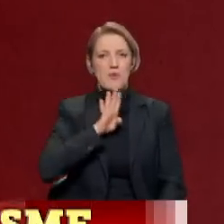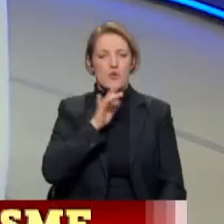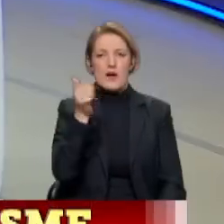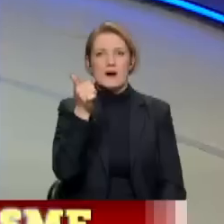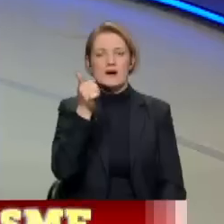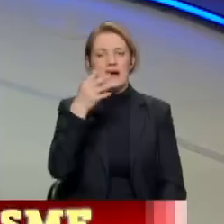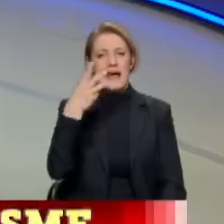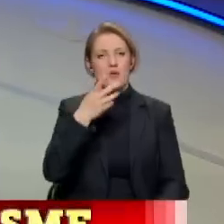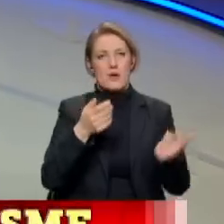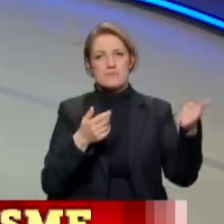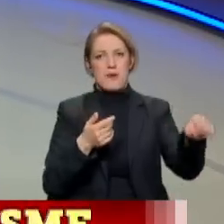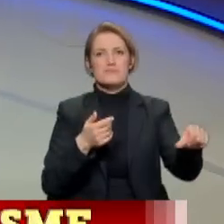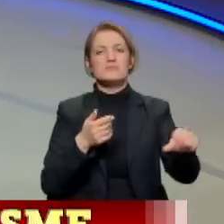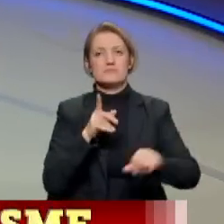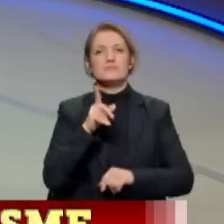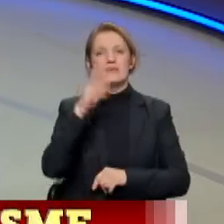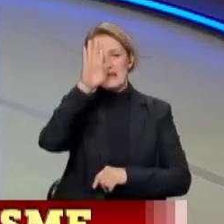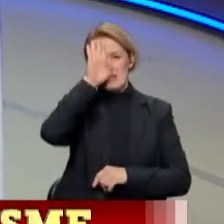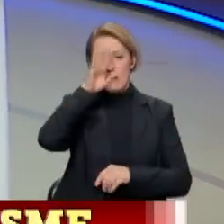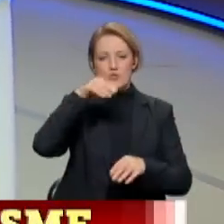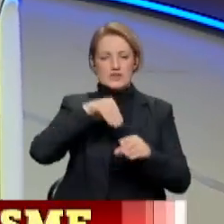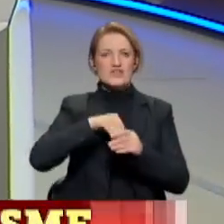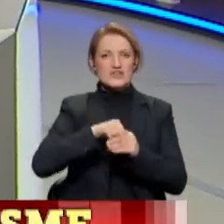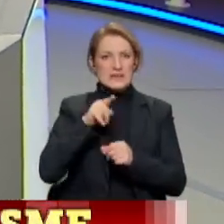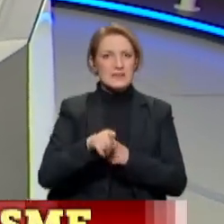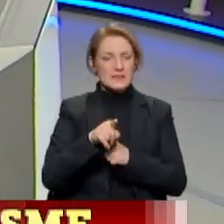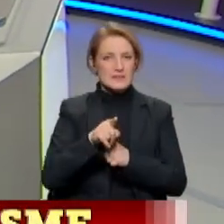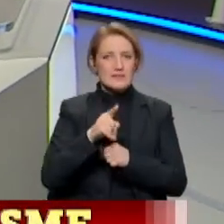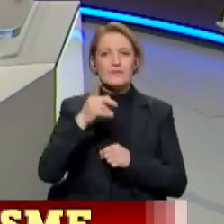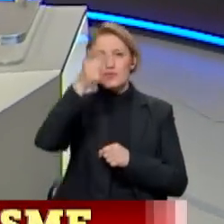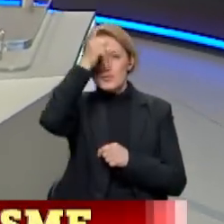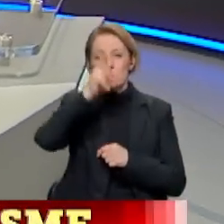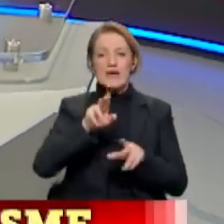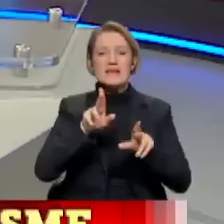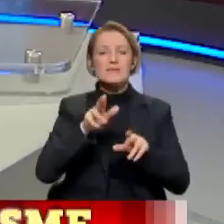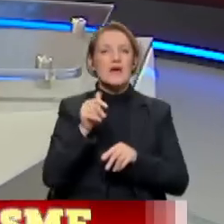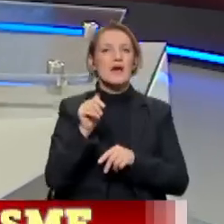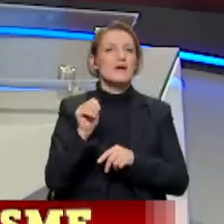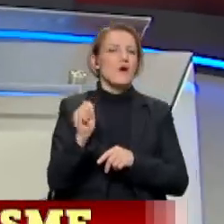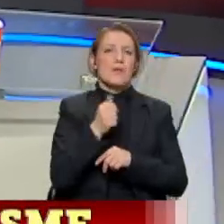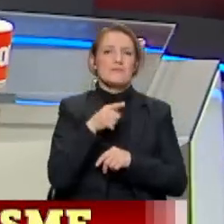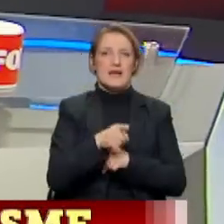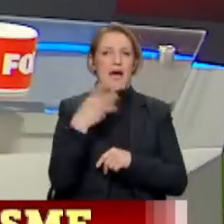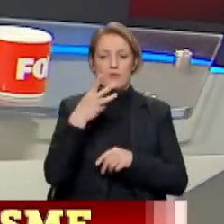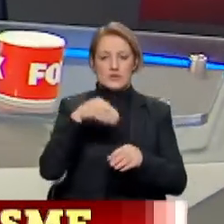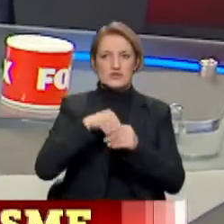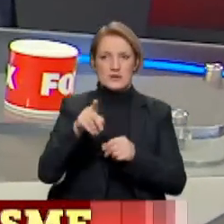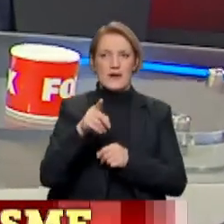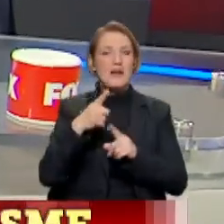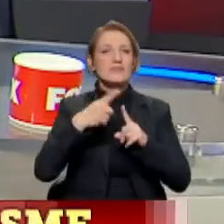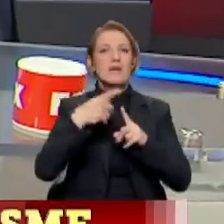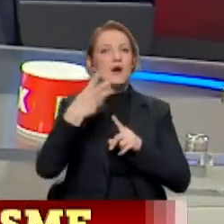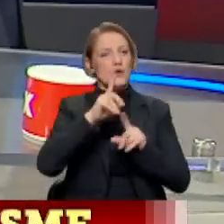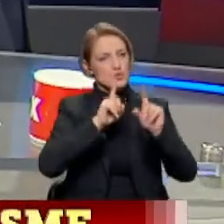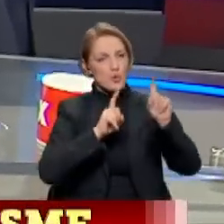onu. İstanbul Tayyip Bey için Türkiye kadar önemlidir. Yani Türkiye mi kıymetli, İstanbullu mu kıymetli deseniz Tayyip